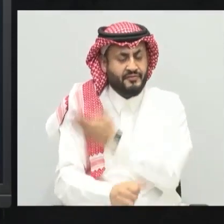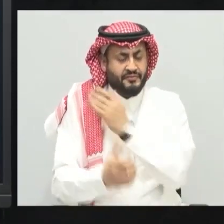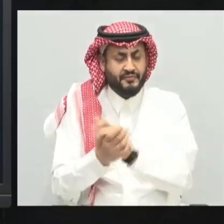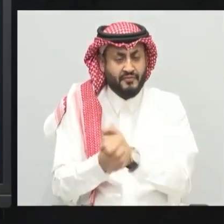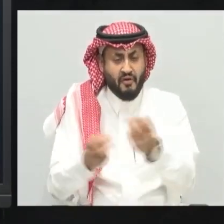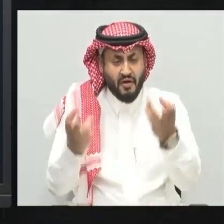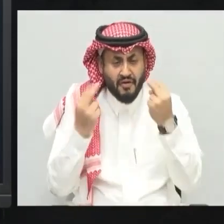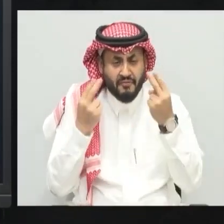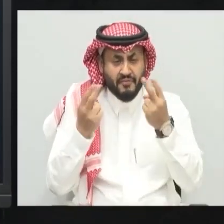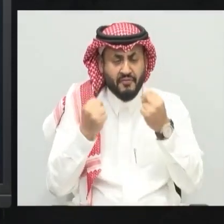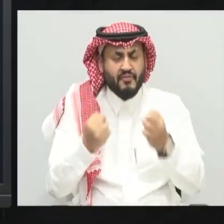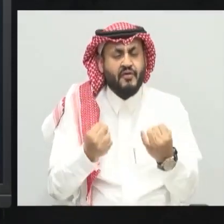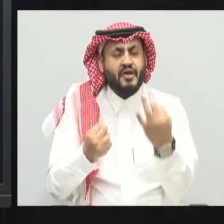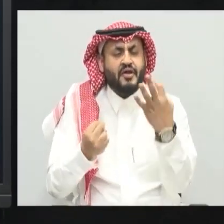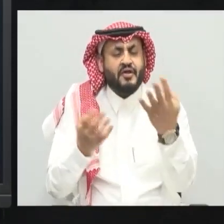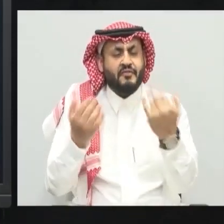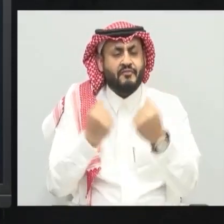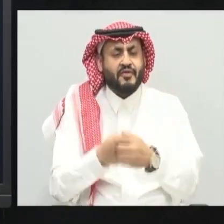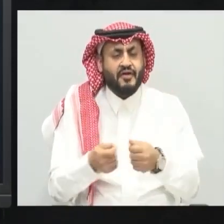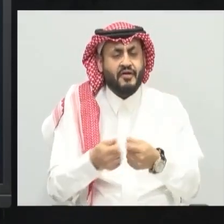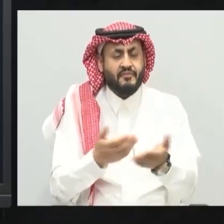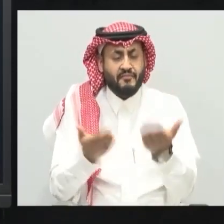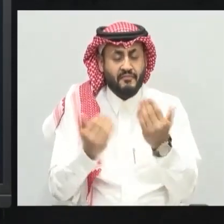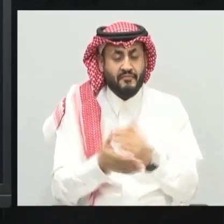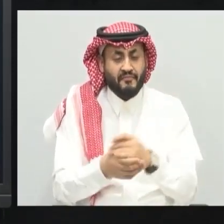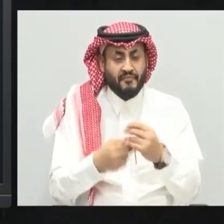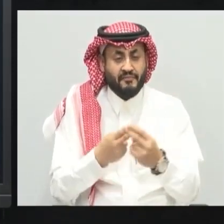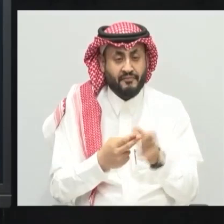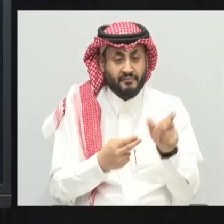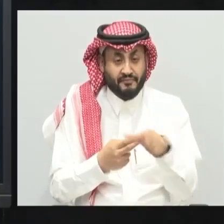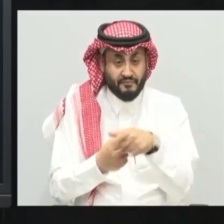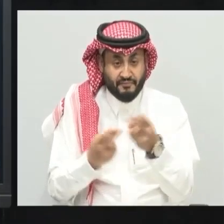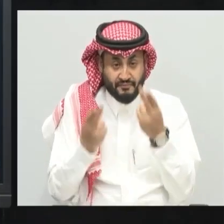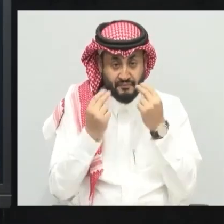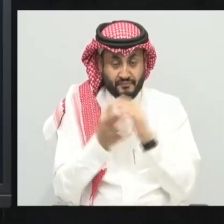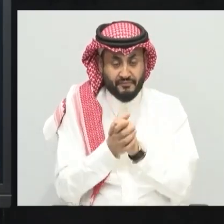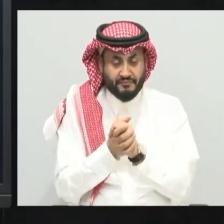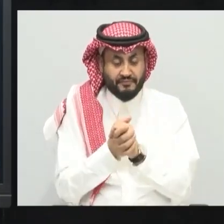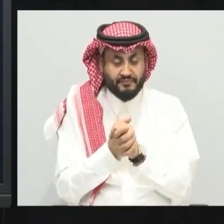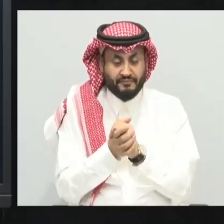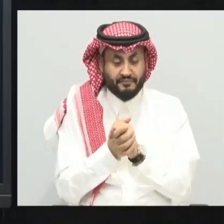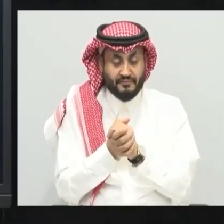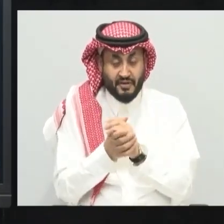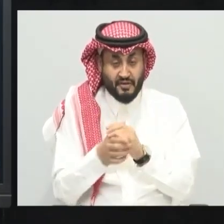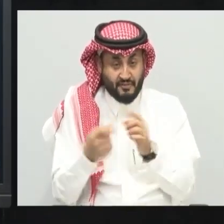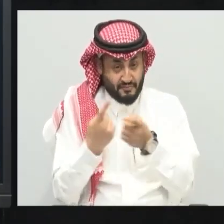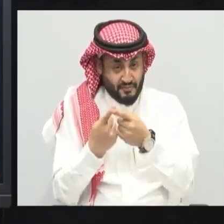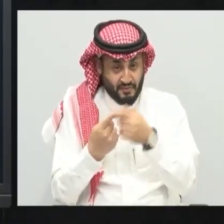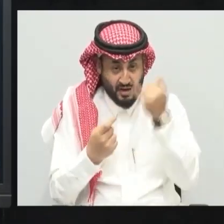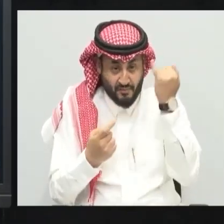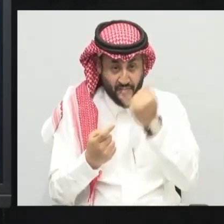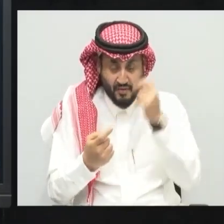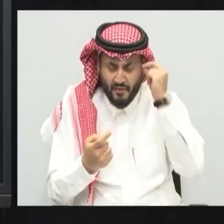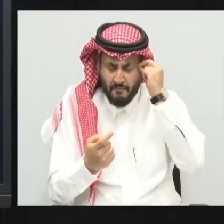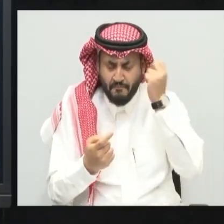في جذب عدد اكبر من العملاء فلذلك من المهم جدا ان يكون الفرد مبتكرا خصوصا